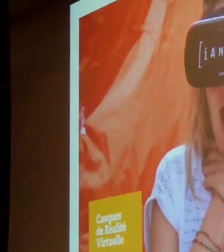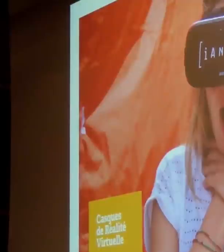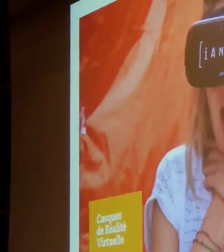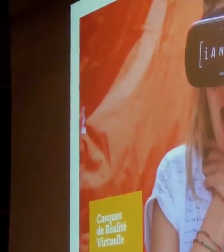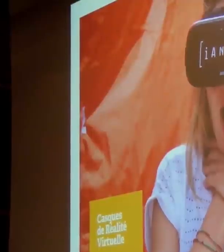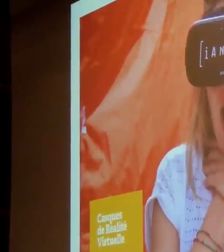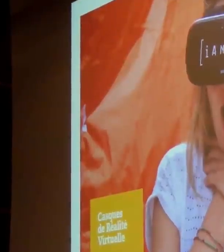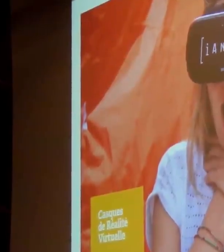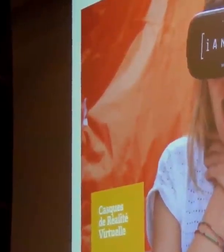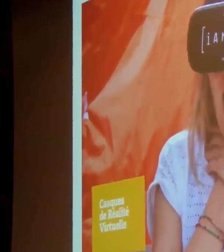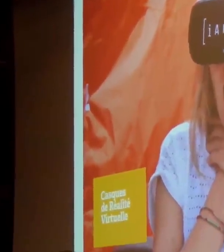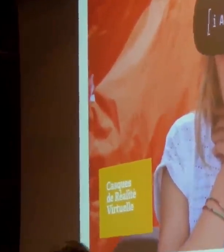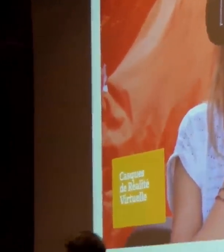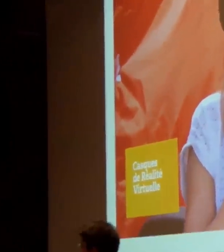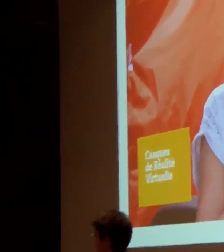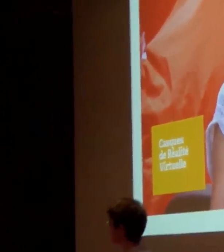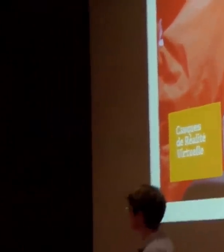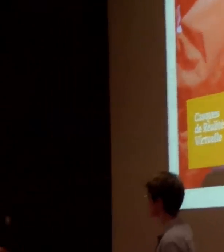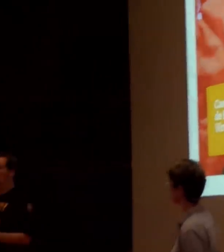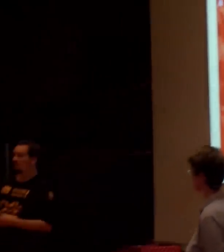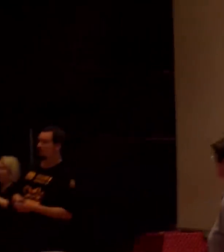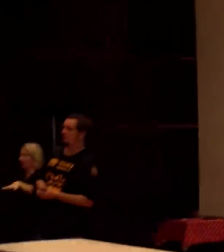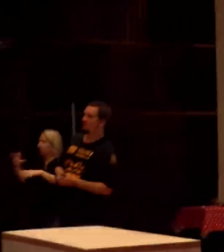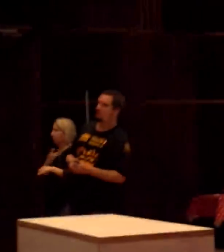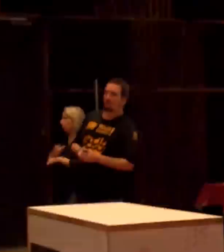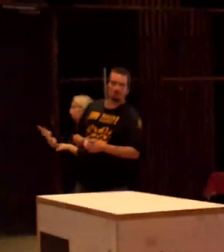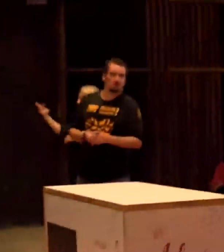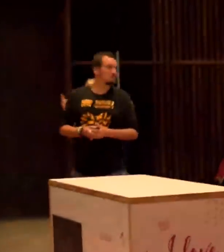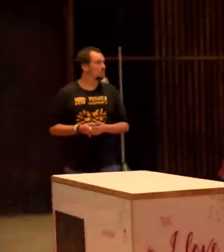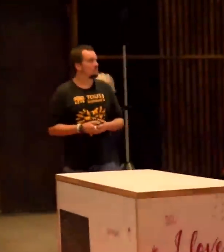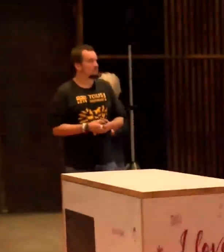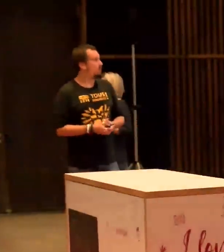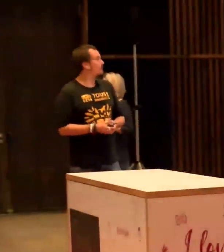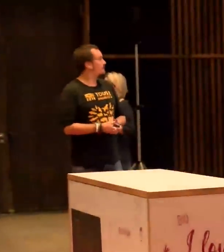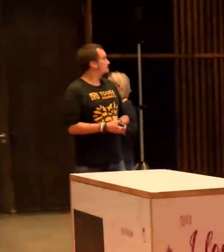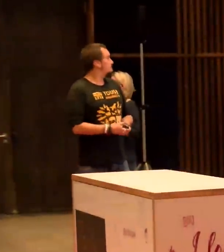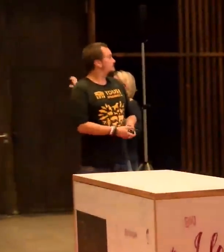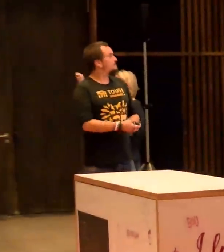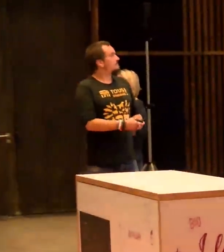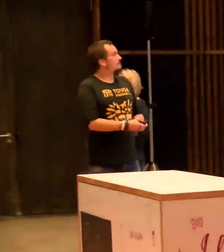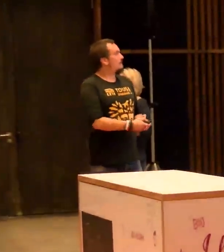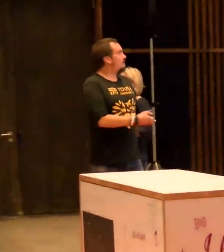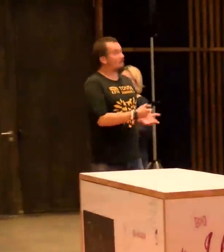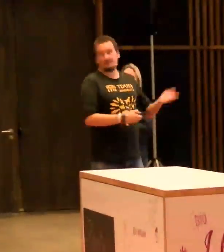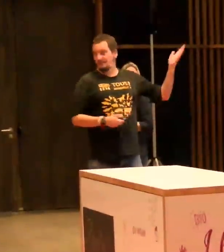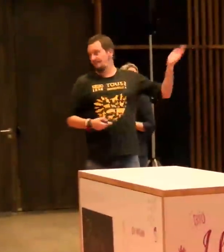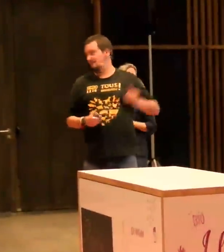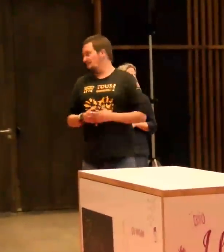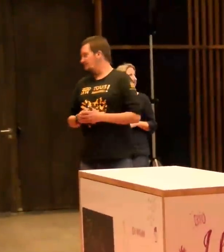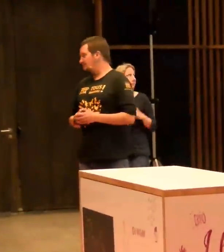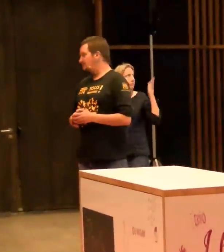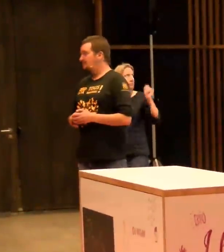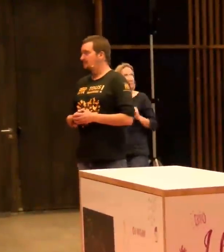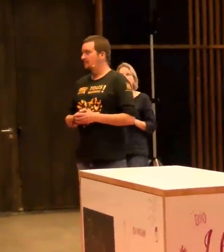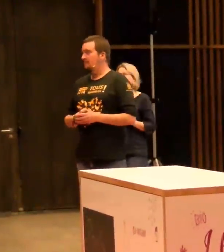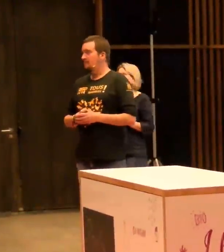et qu'on va tendre à développer, à essayer d'installer un peu plus dans le cadre de nos actions. Voilà, et effectivement,